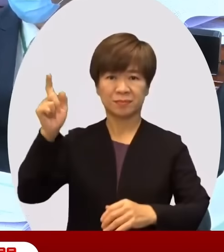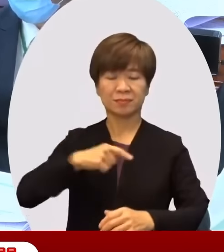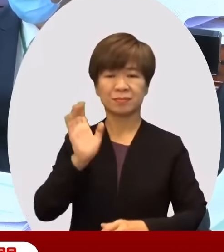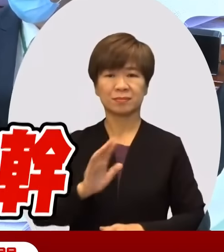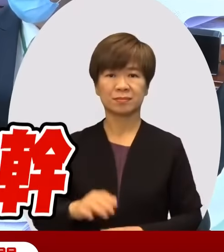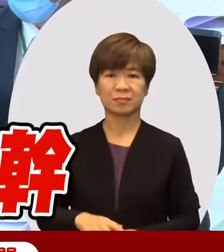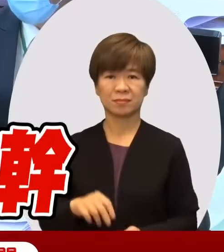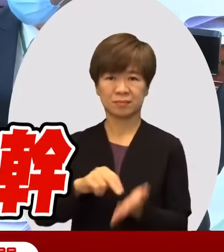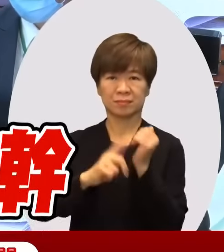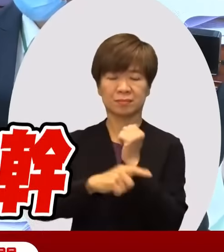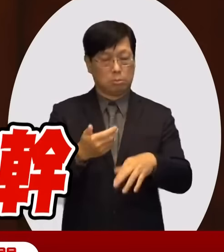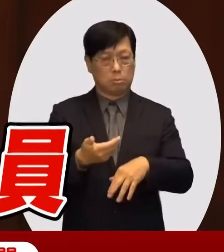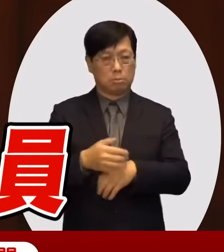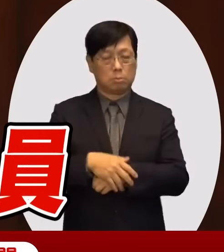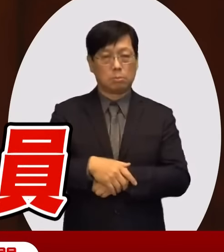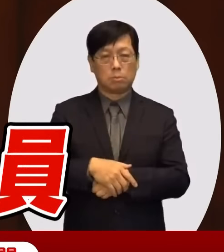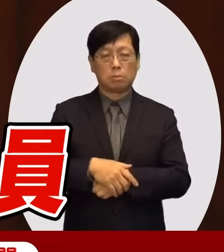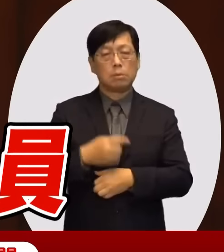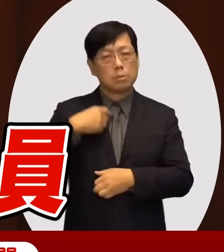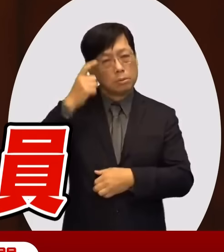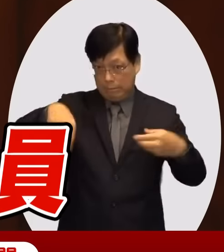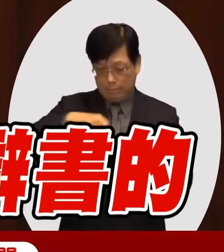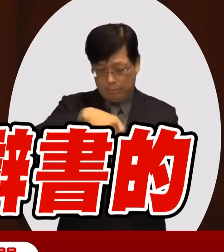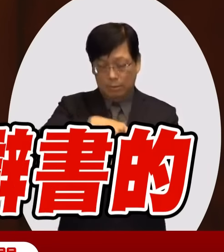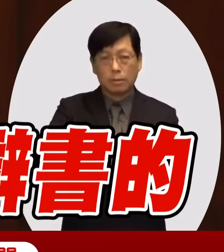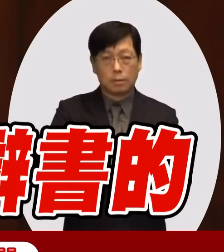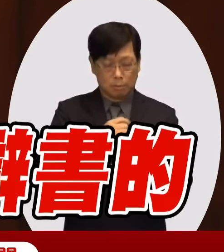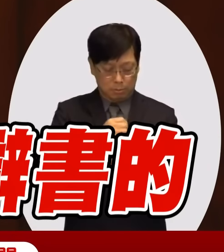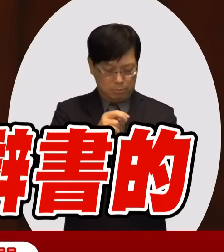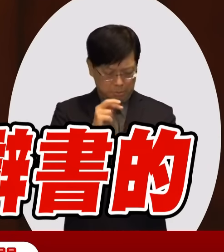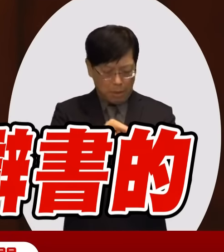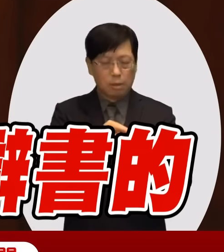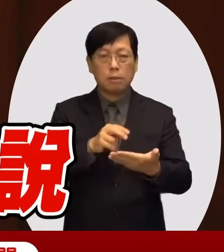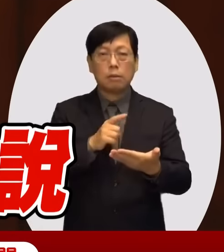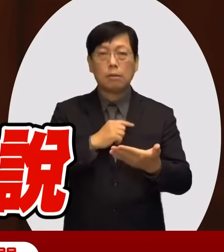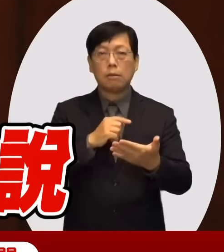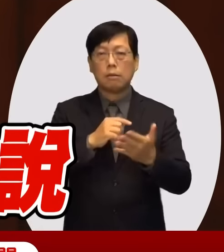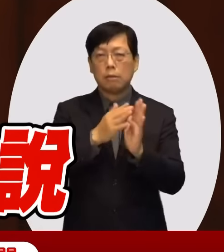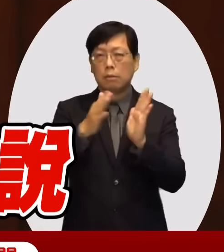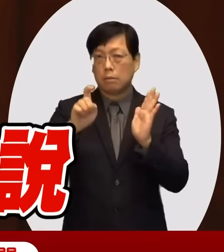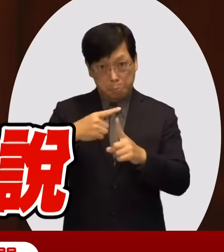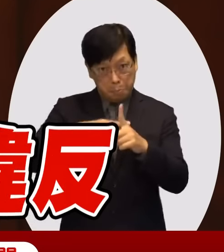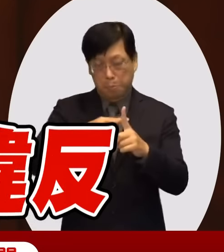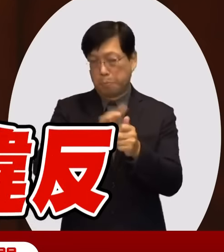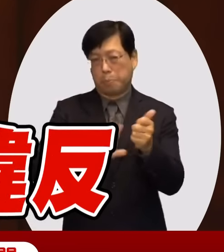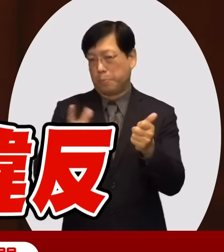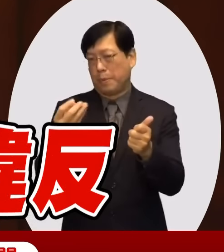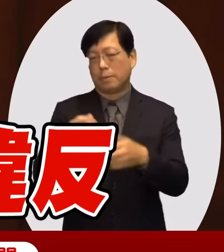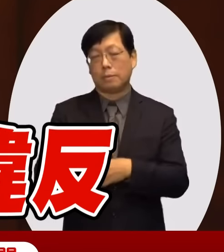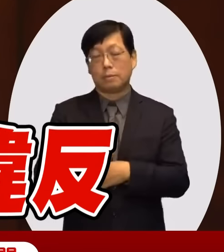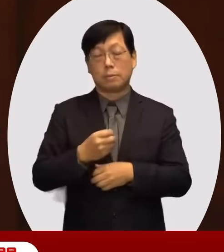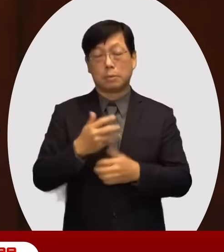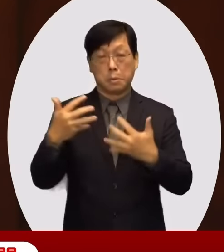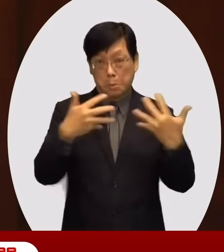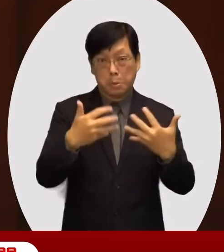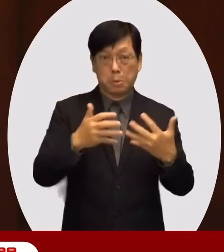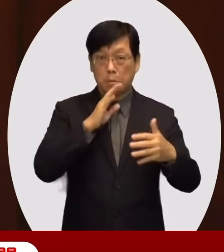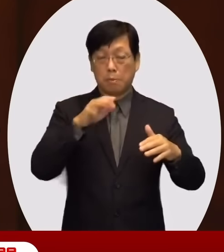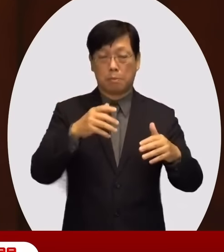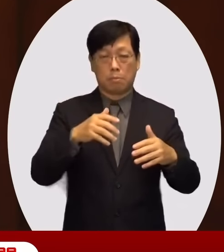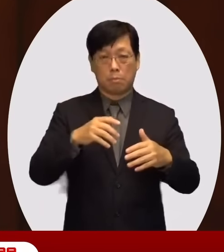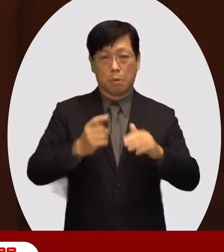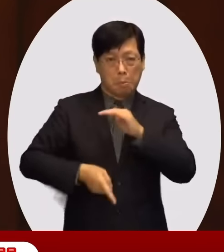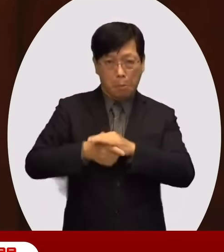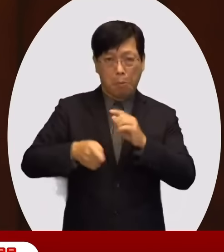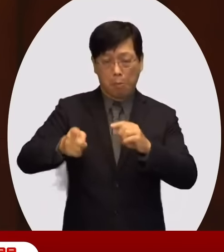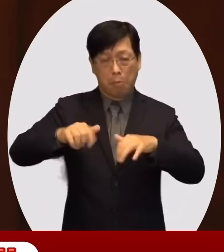法院什么事也不能干。 我想请教黄委员，我注意到您的答辩书的第十页有主张说，因为质询没有违反明确性原则，